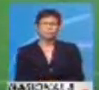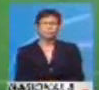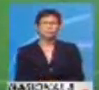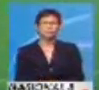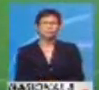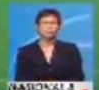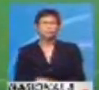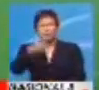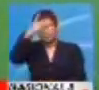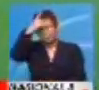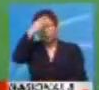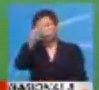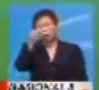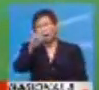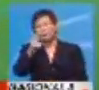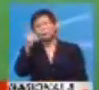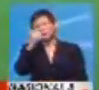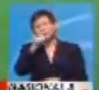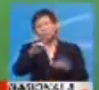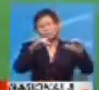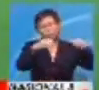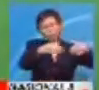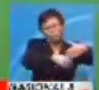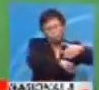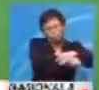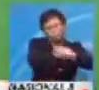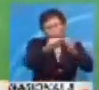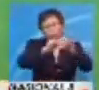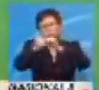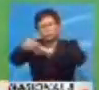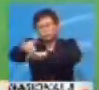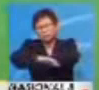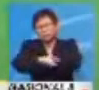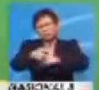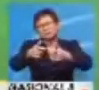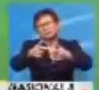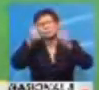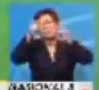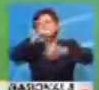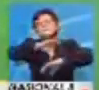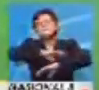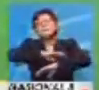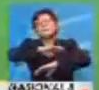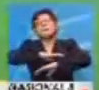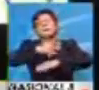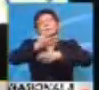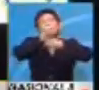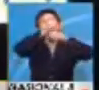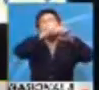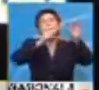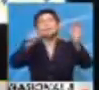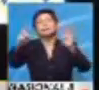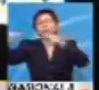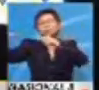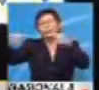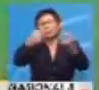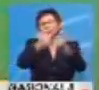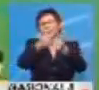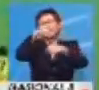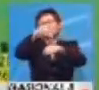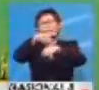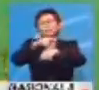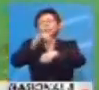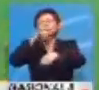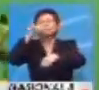sementara itu adalah cepat puasati dengan kemenangan 41 ketika bertemu dengan Filipina